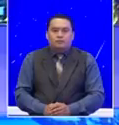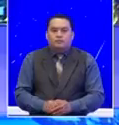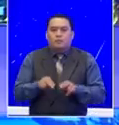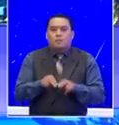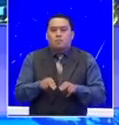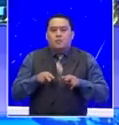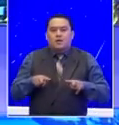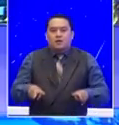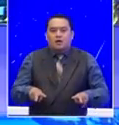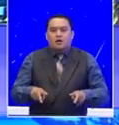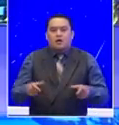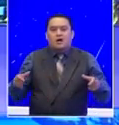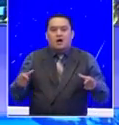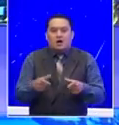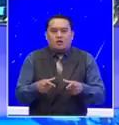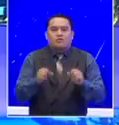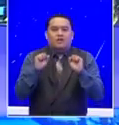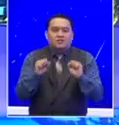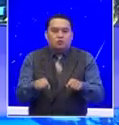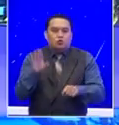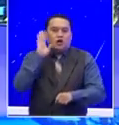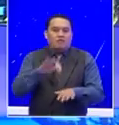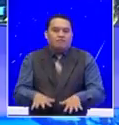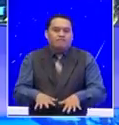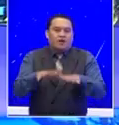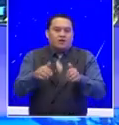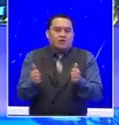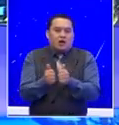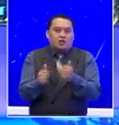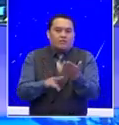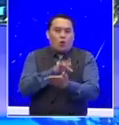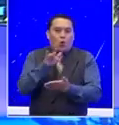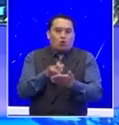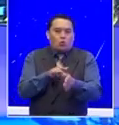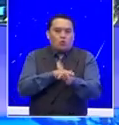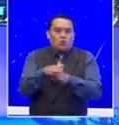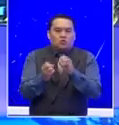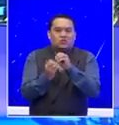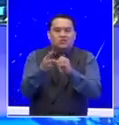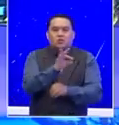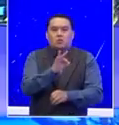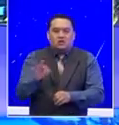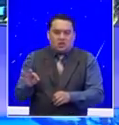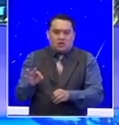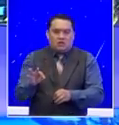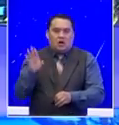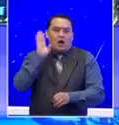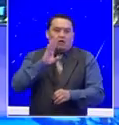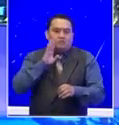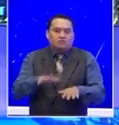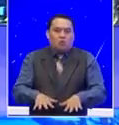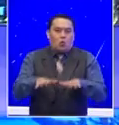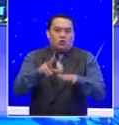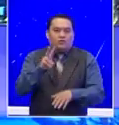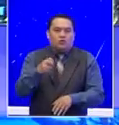Петропавловску, кроме карантина, грозит и наводнение. Водохранилище близ города переполнено на 14%. Из-за паводка затоплено